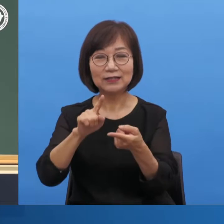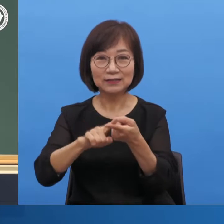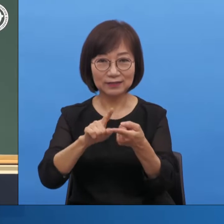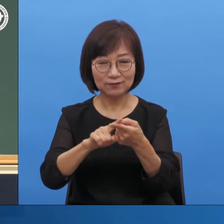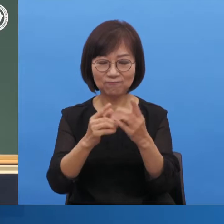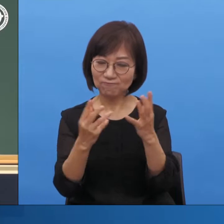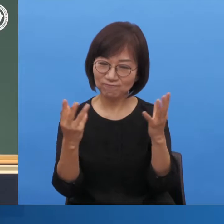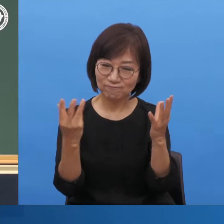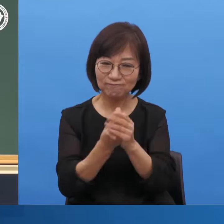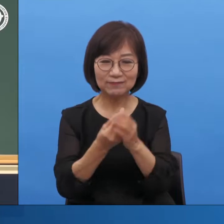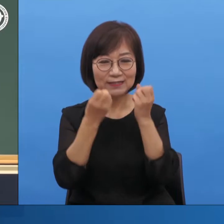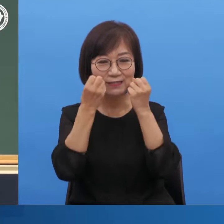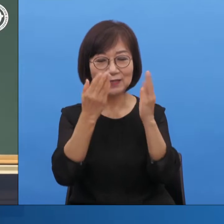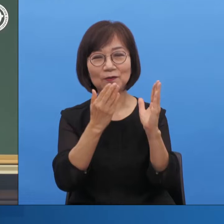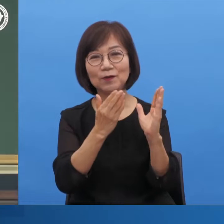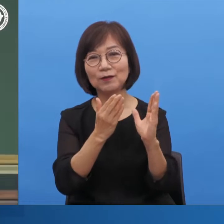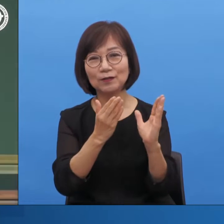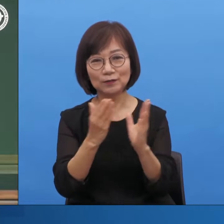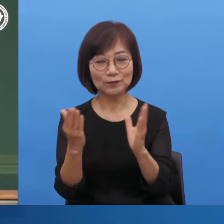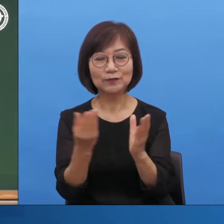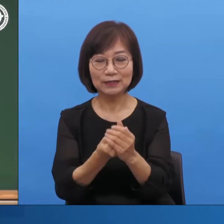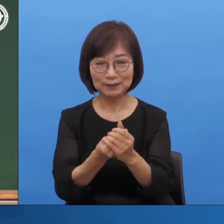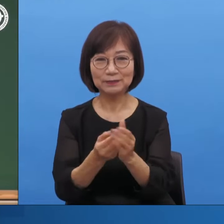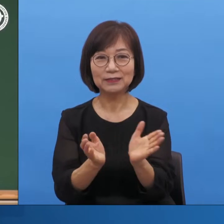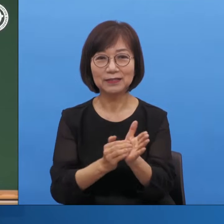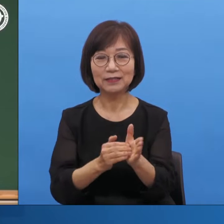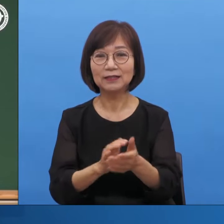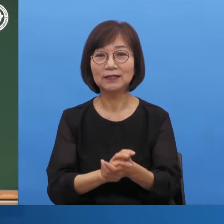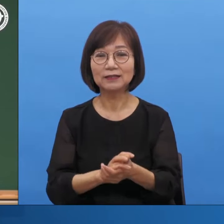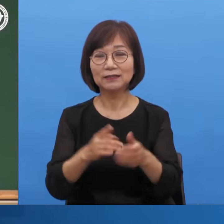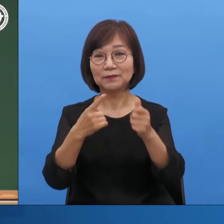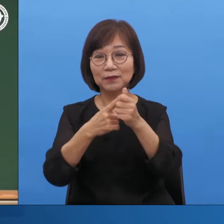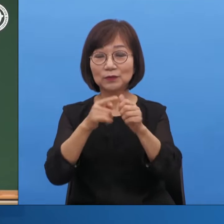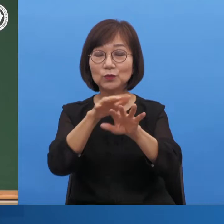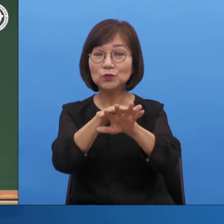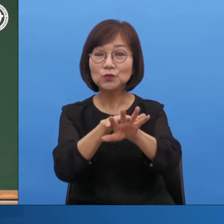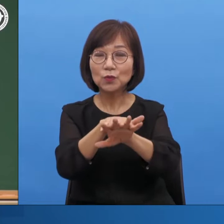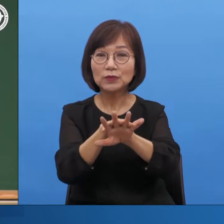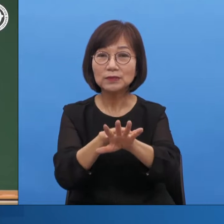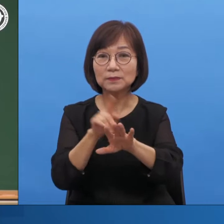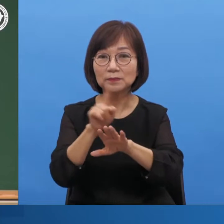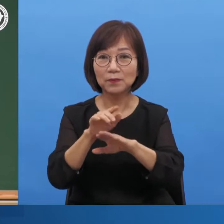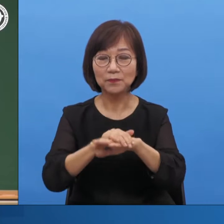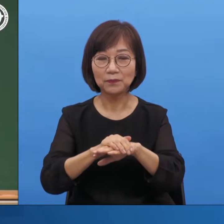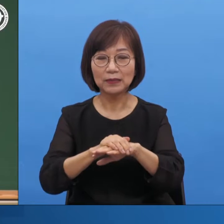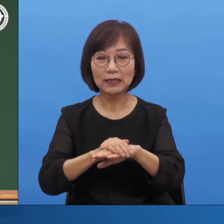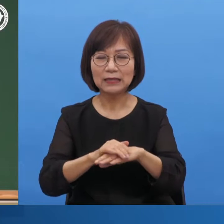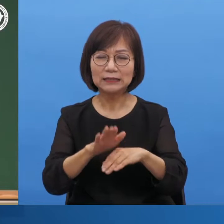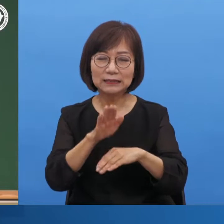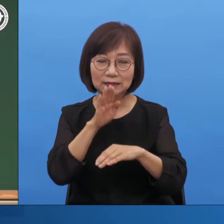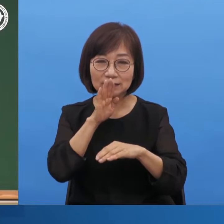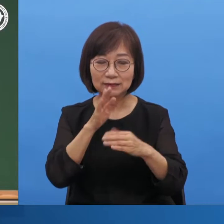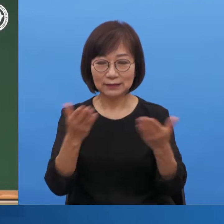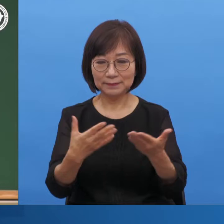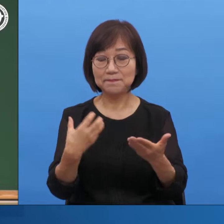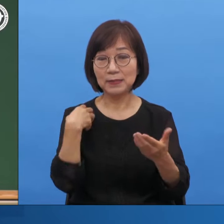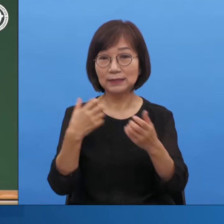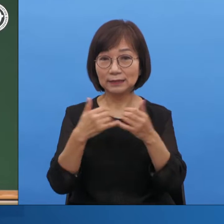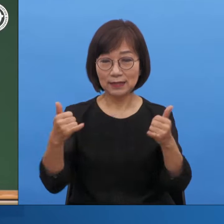완전 경신했습니다. 첫 번째 우리 본부 조직은 실무 중심으로